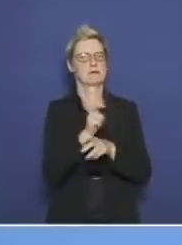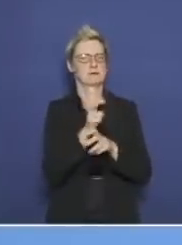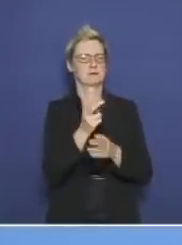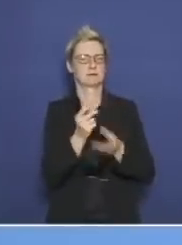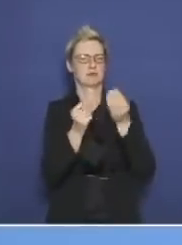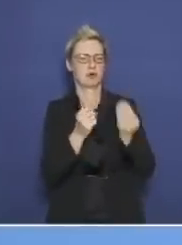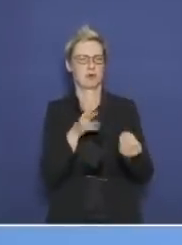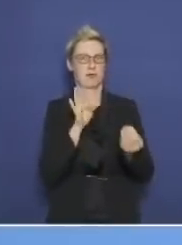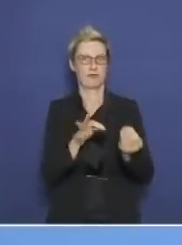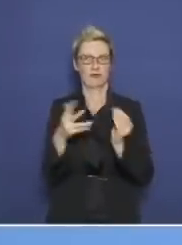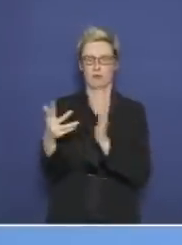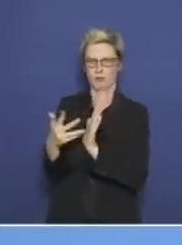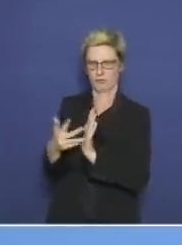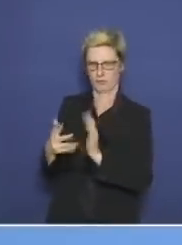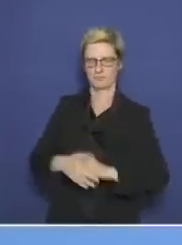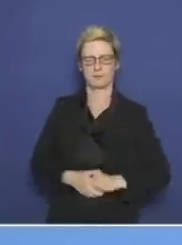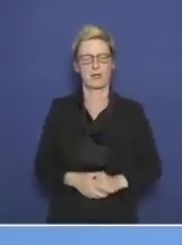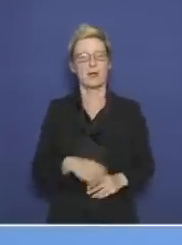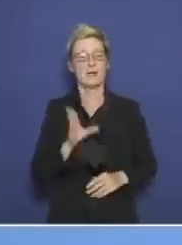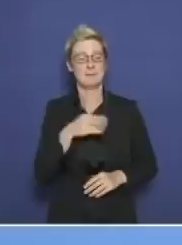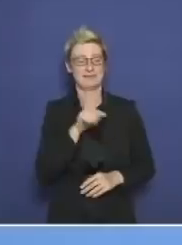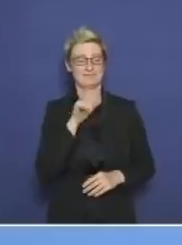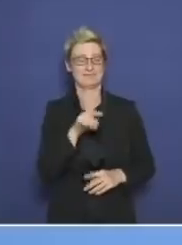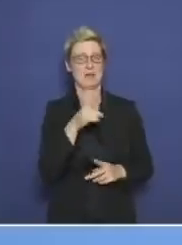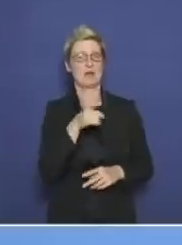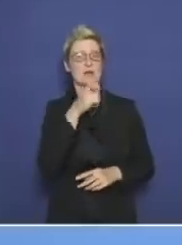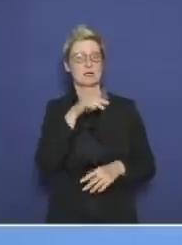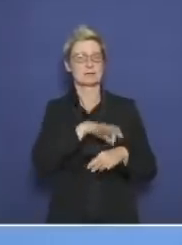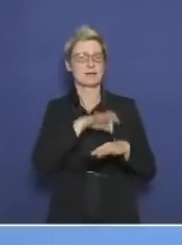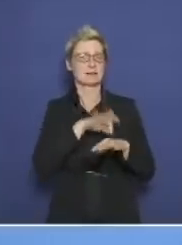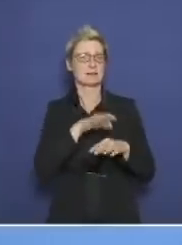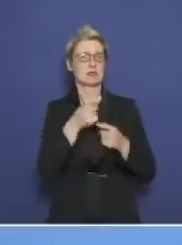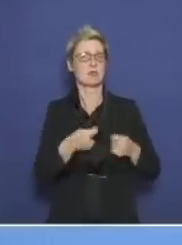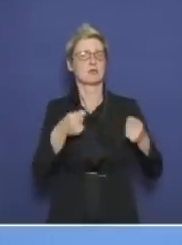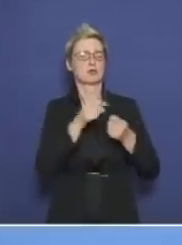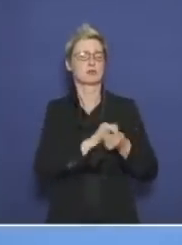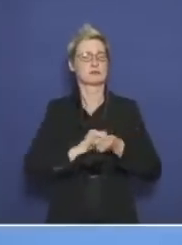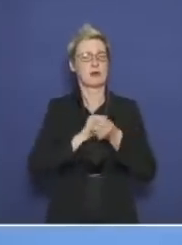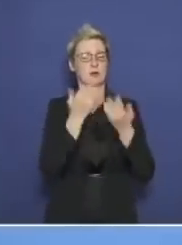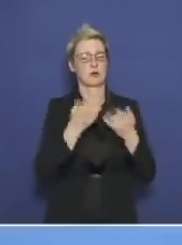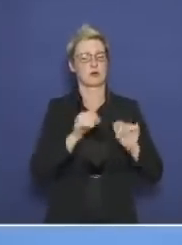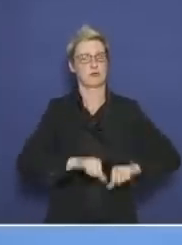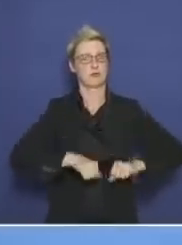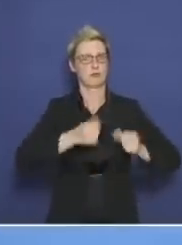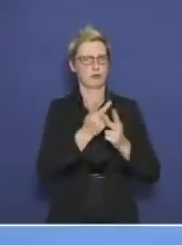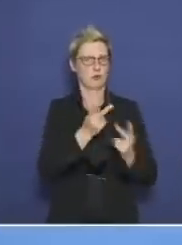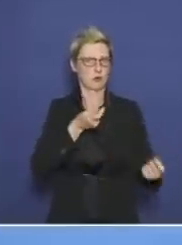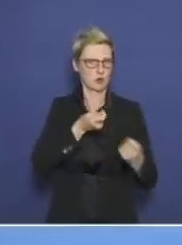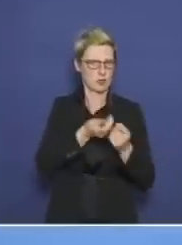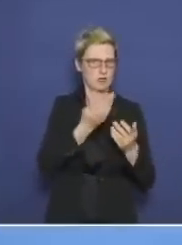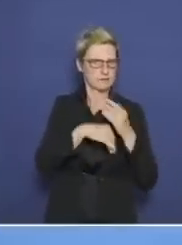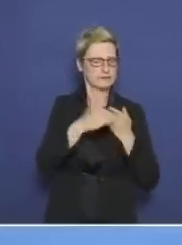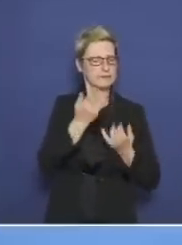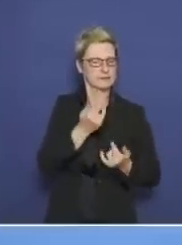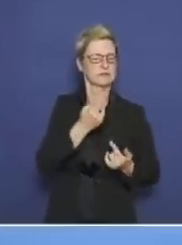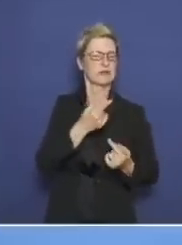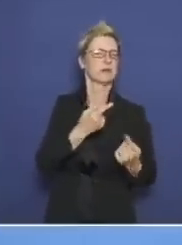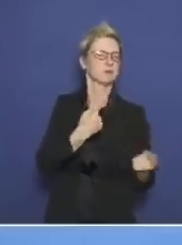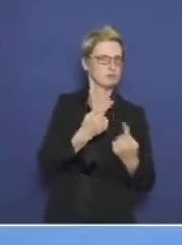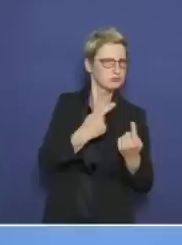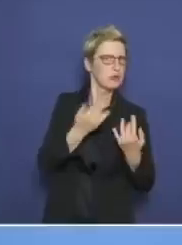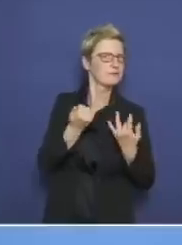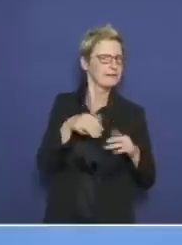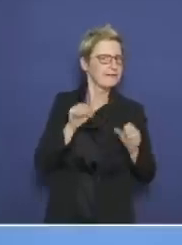habe ja selbst mit den Vertretern der kassenärztlichen Bundesvereinigung selbst heute Morgen noch Kontakt gehabt in dieser Frage. Und wir reden jetzt miteinander, ob und wie